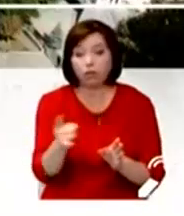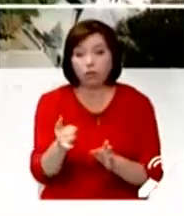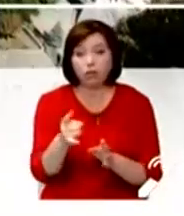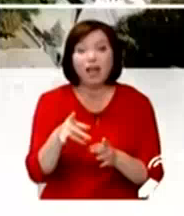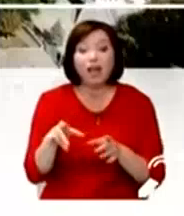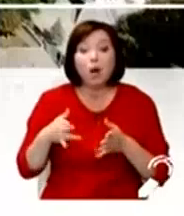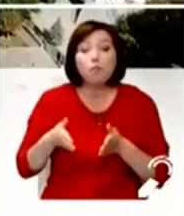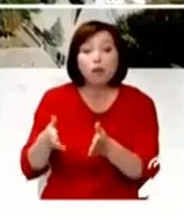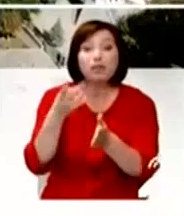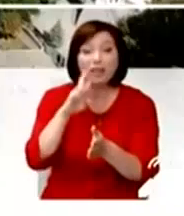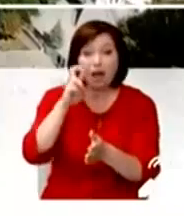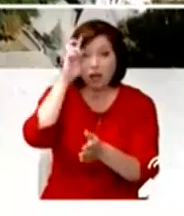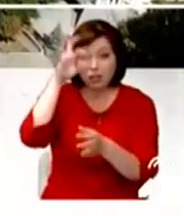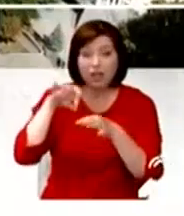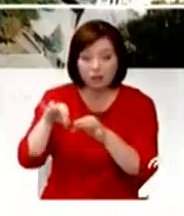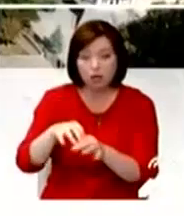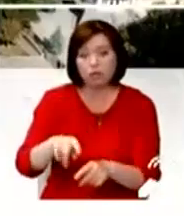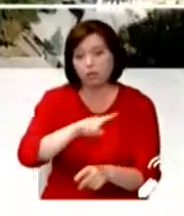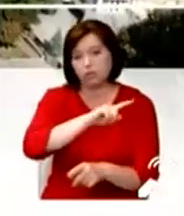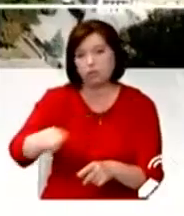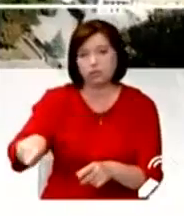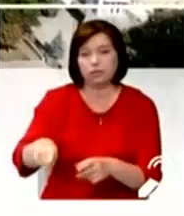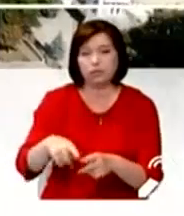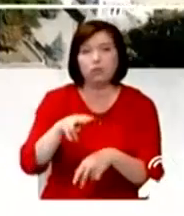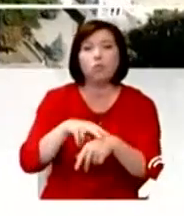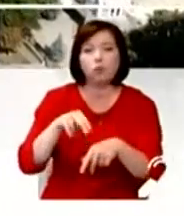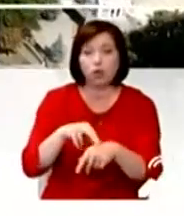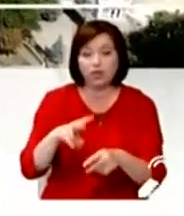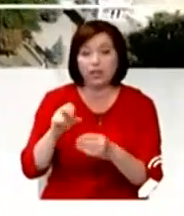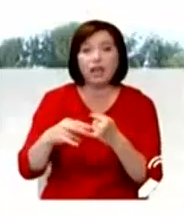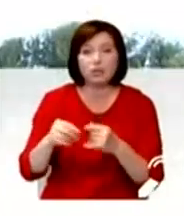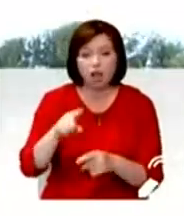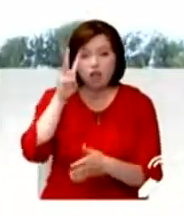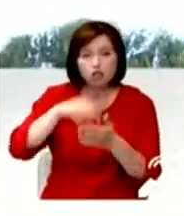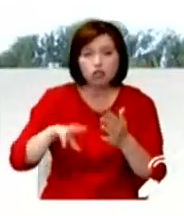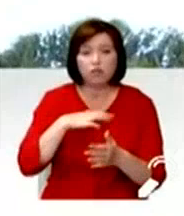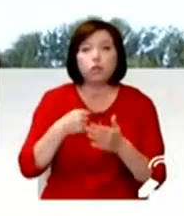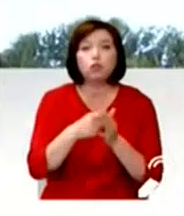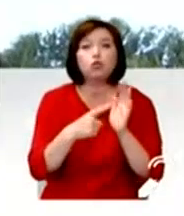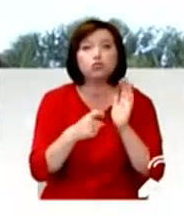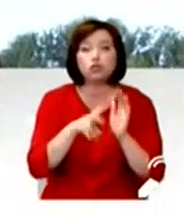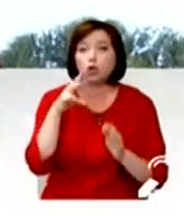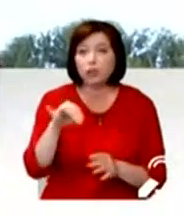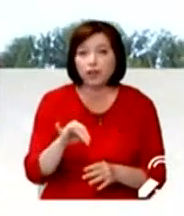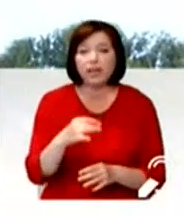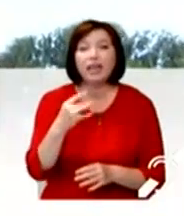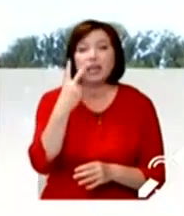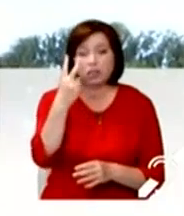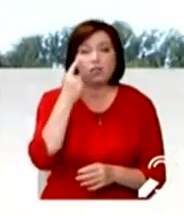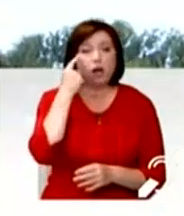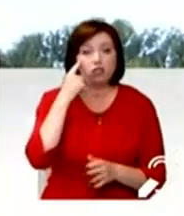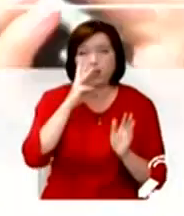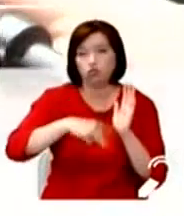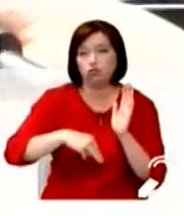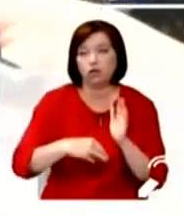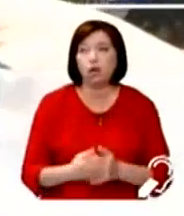destinată transportului public, au fost trași pe dreapta de echipajele de la sol. Amenzile au fost de până la 600 de lei și 2 puncte de